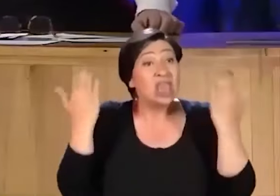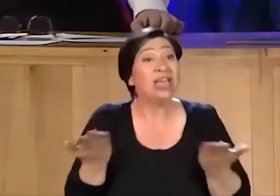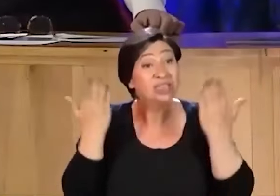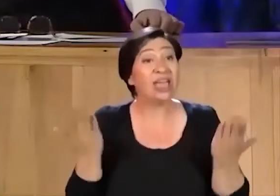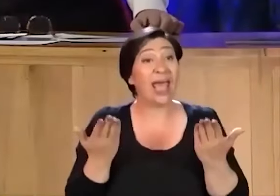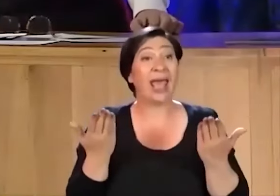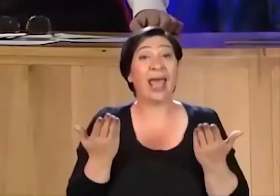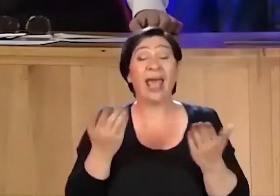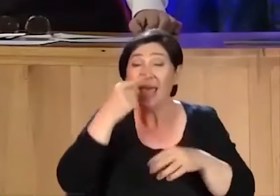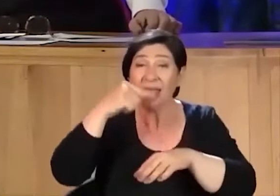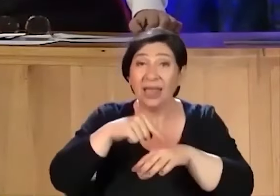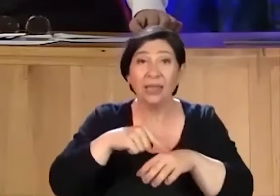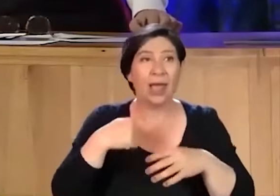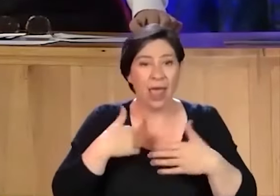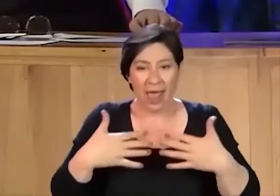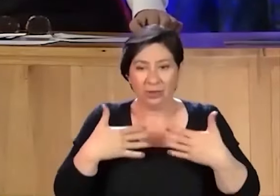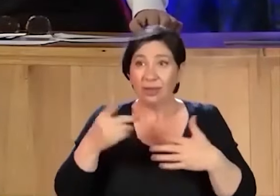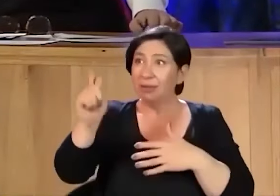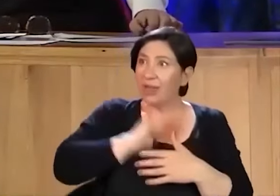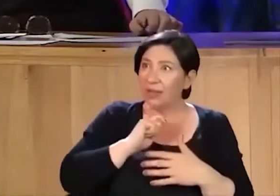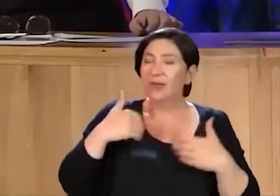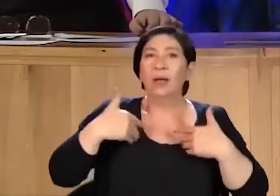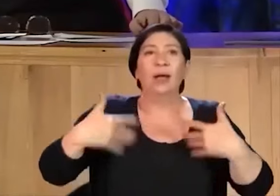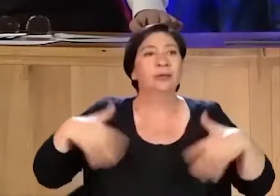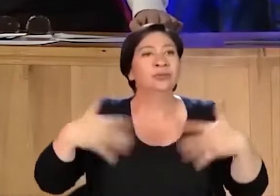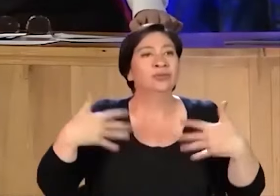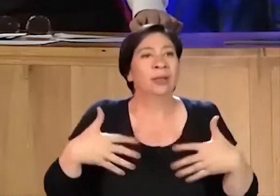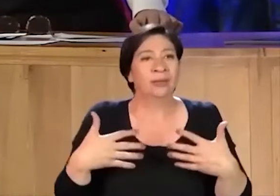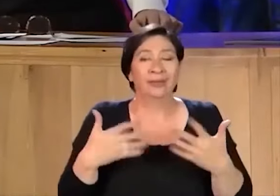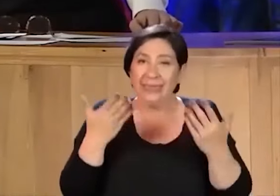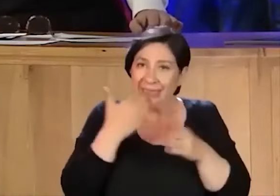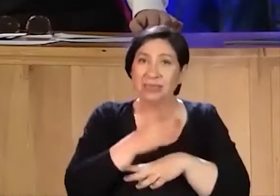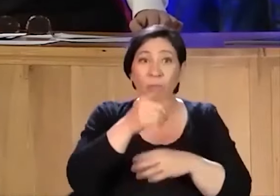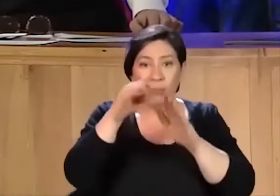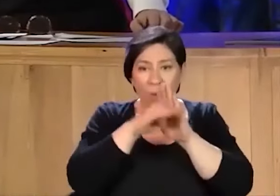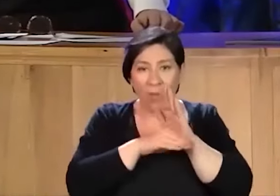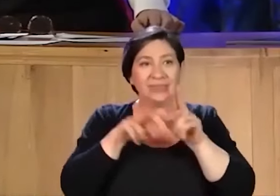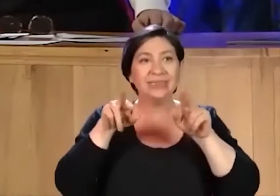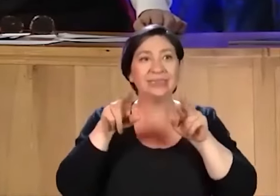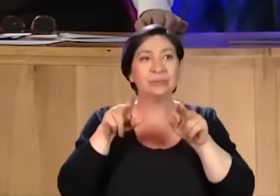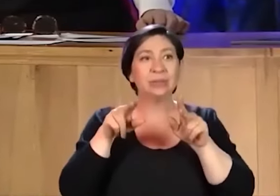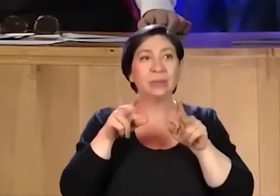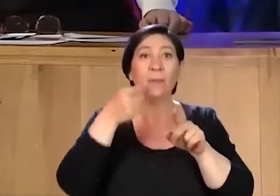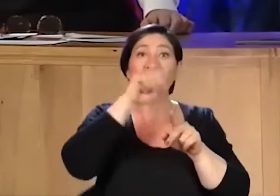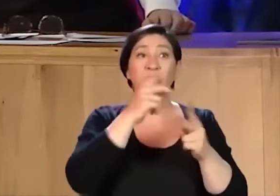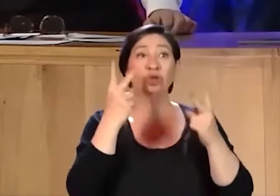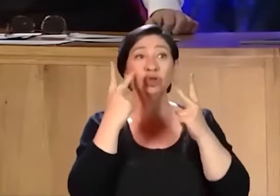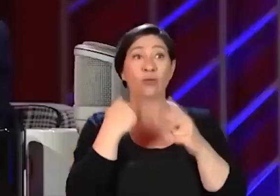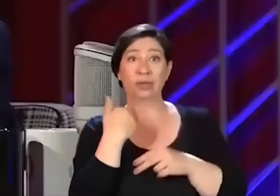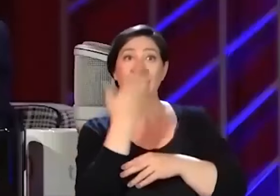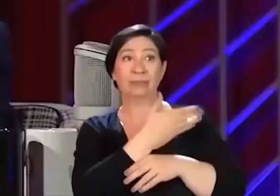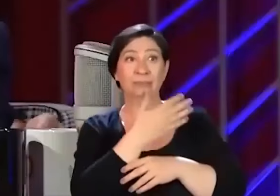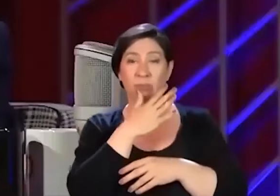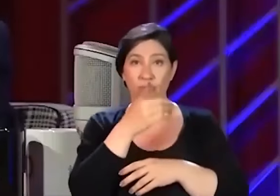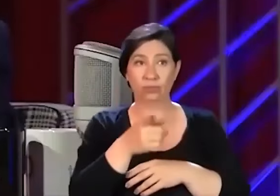alıyorum. Keşke yani inanın heyecan duydum teklifinizi alınca. Kaldı ki Sizin programınız gibi de Ülke TV'de de bir talk show var. Onu da gittim